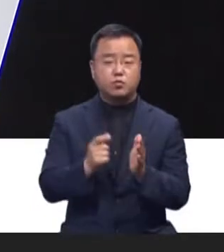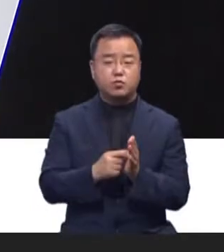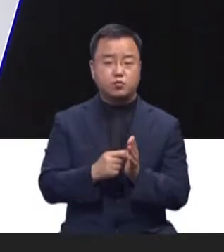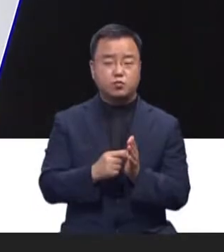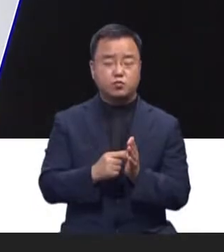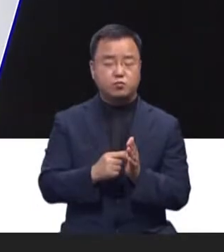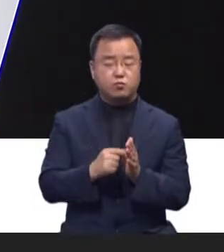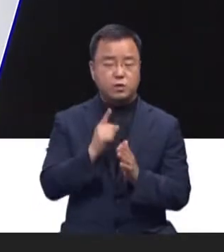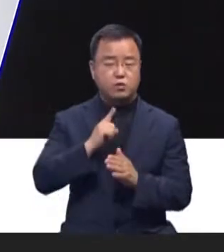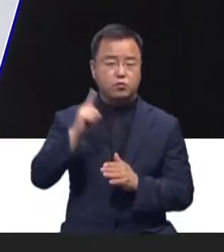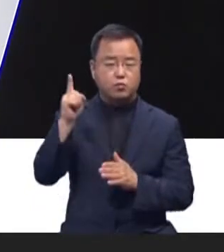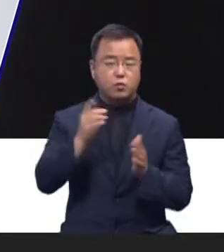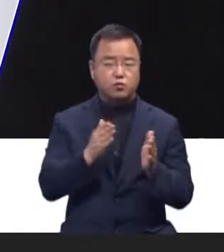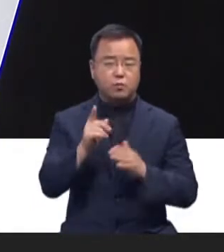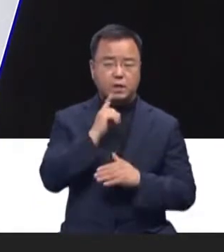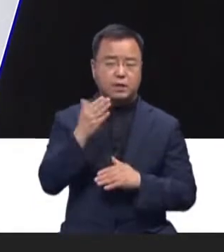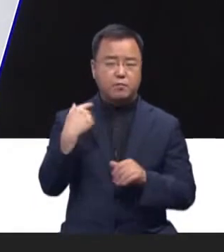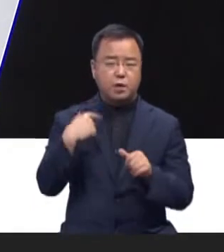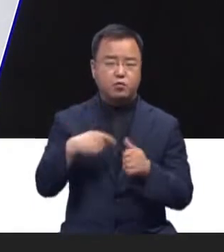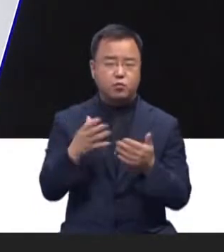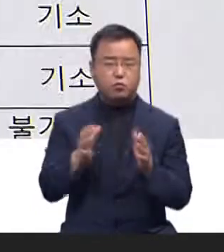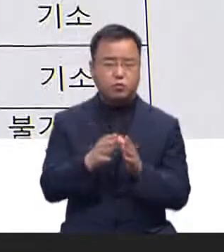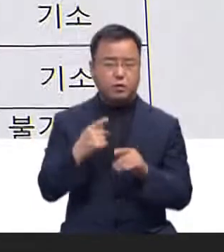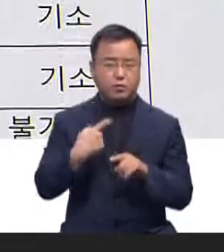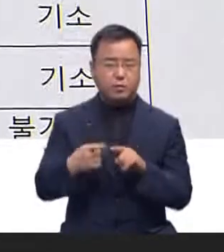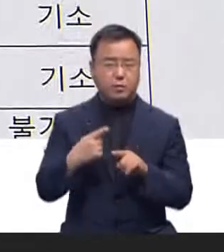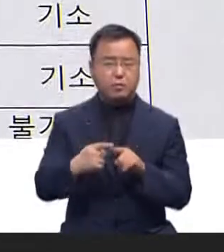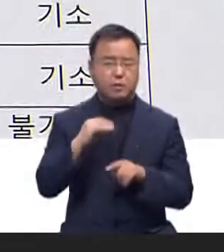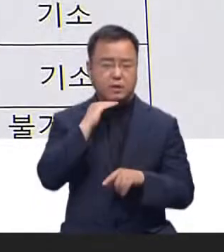하는데 그에 대한 교육단계 판단을 지켜볼 것입니다.